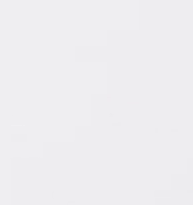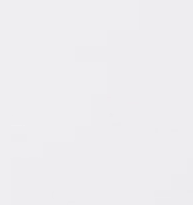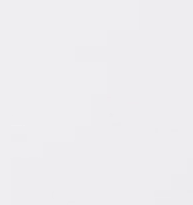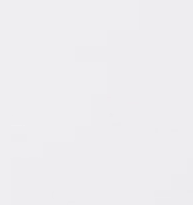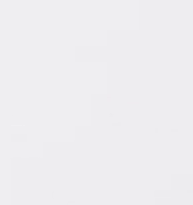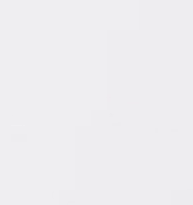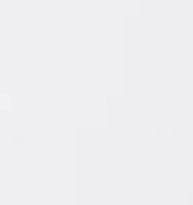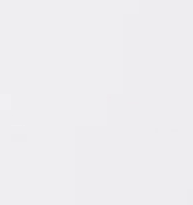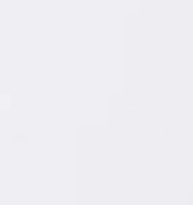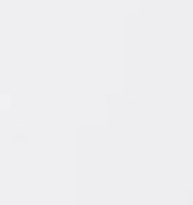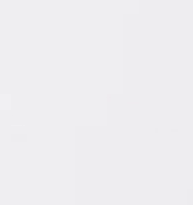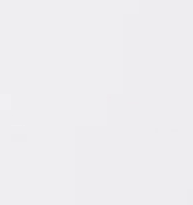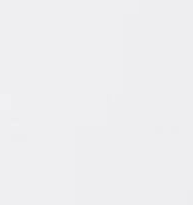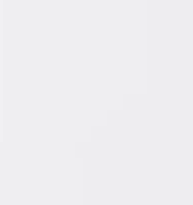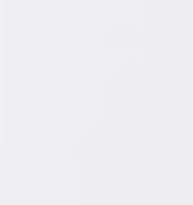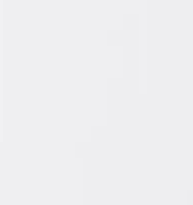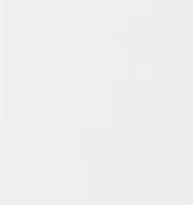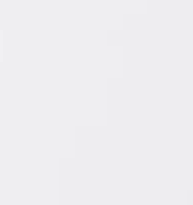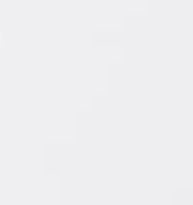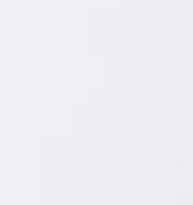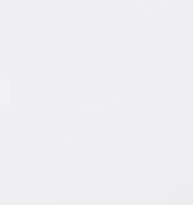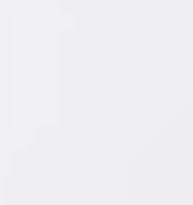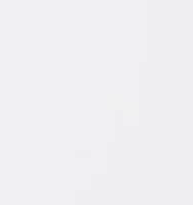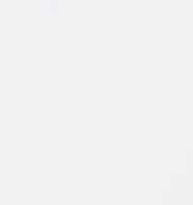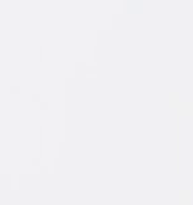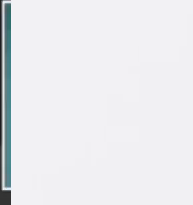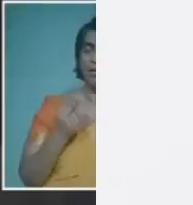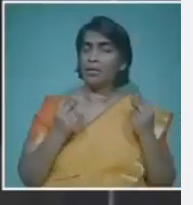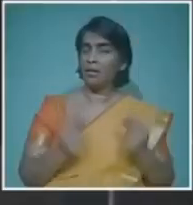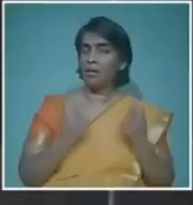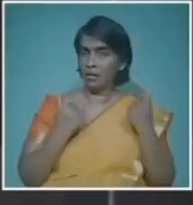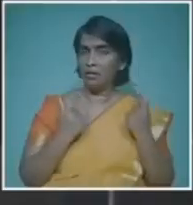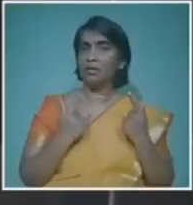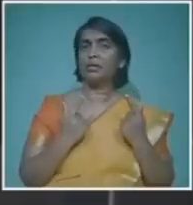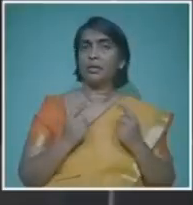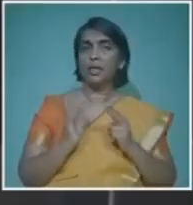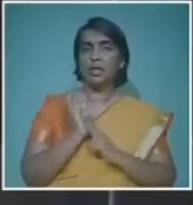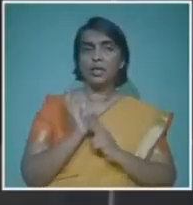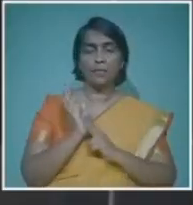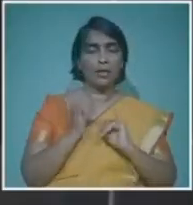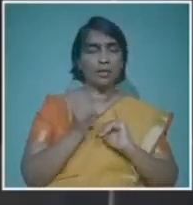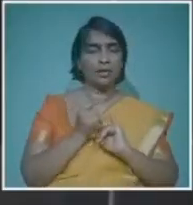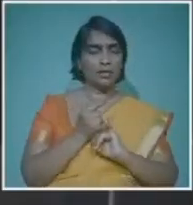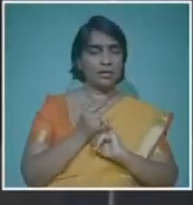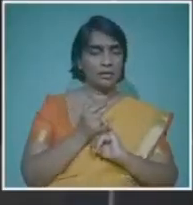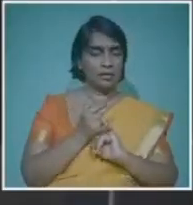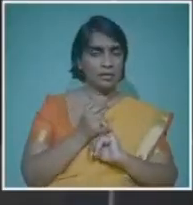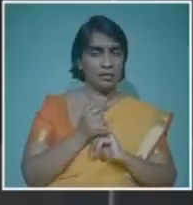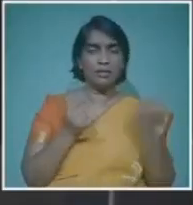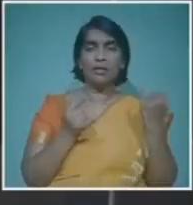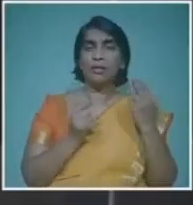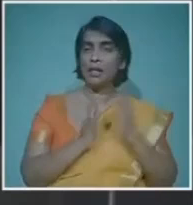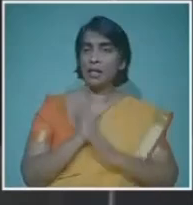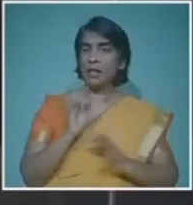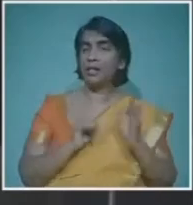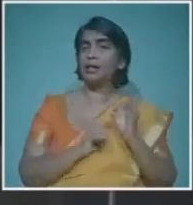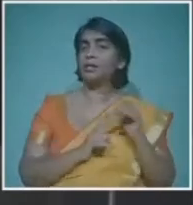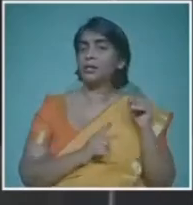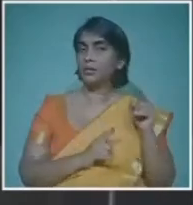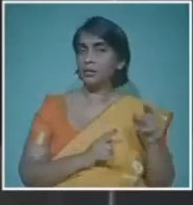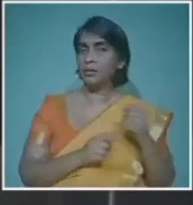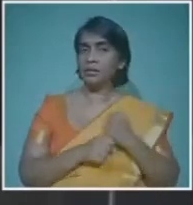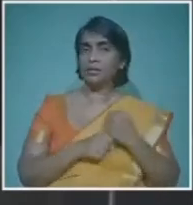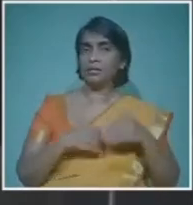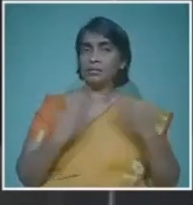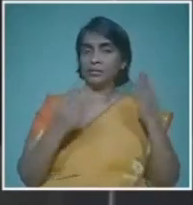Sri Lanka Business TV. Hadisiyama Nimal Siripala da Silva emathi waraya